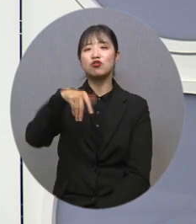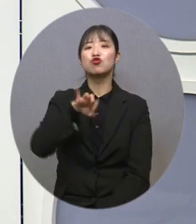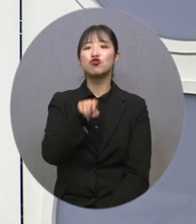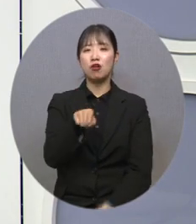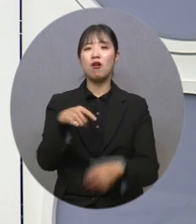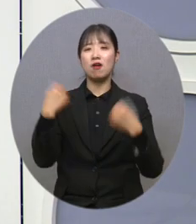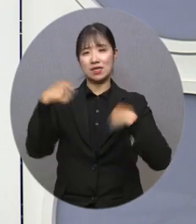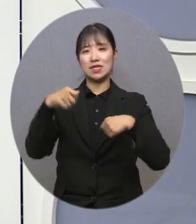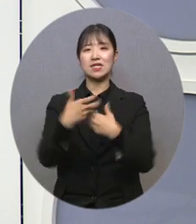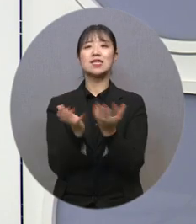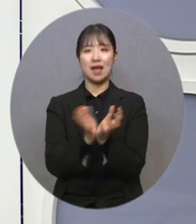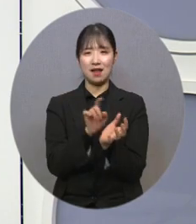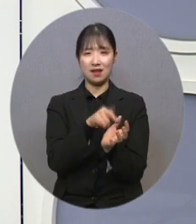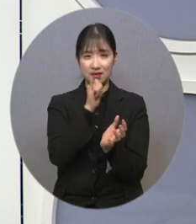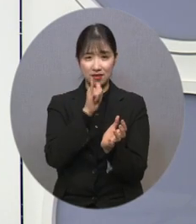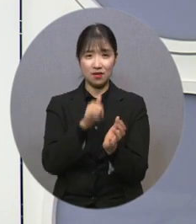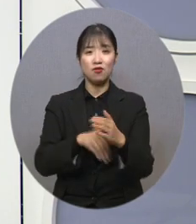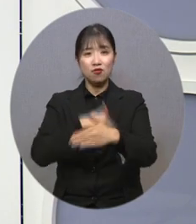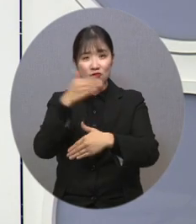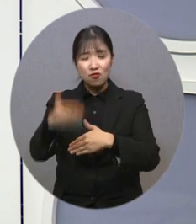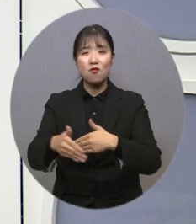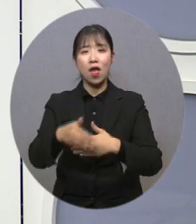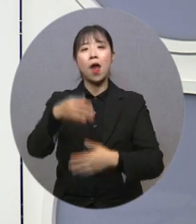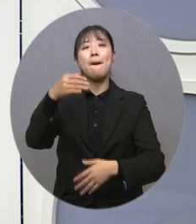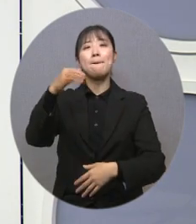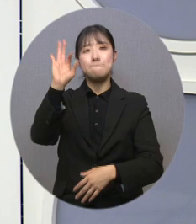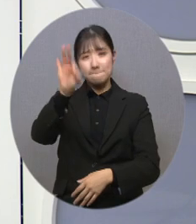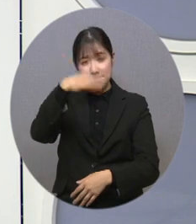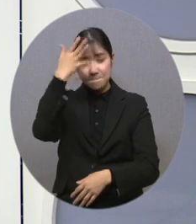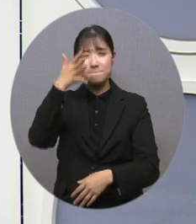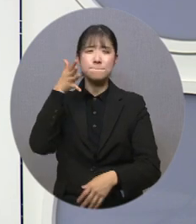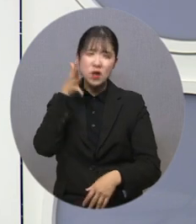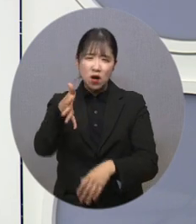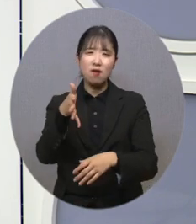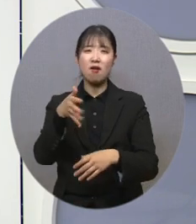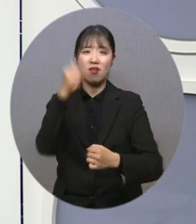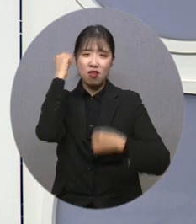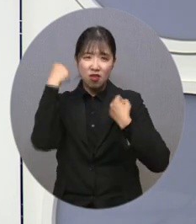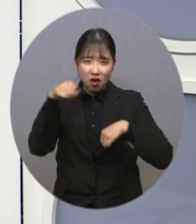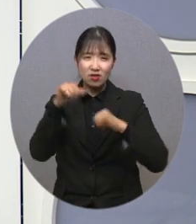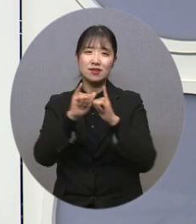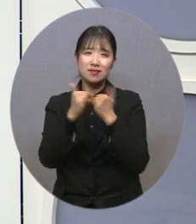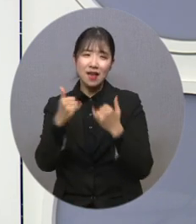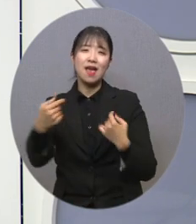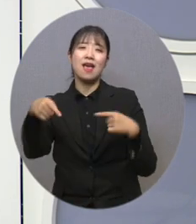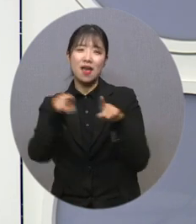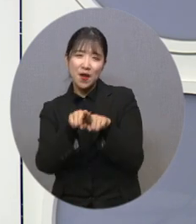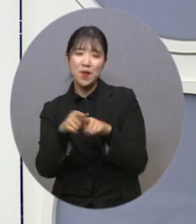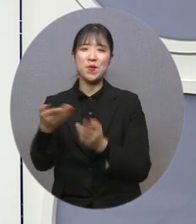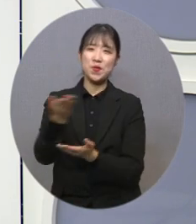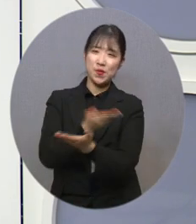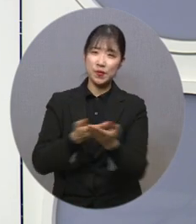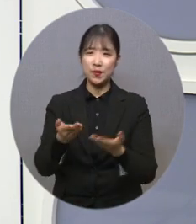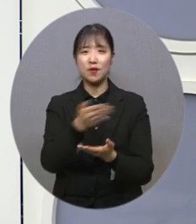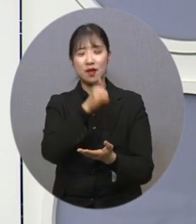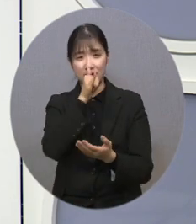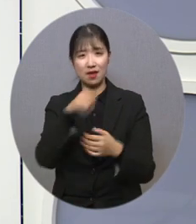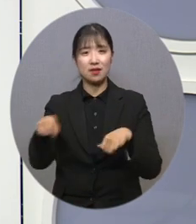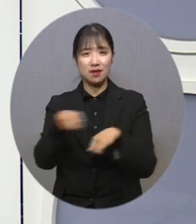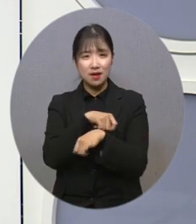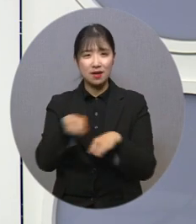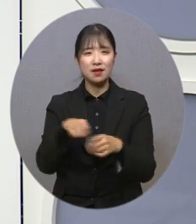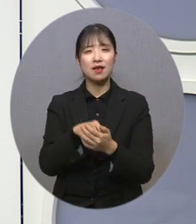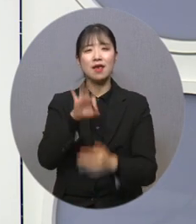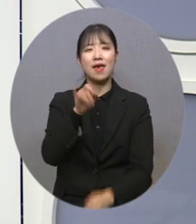이제 거기서 더 나아가서 프로 연극하는 사람들하고도 같이 제가 많이 어울리게 되니까 특히